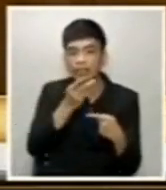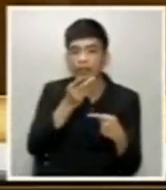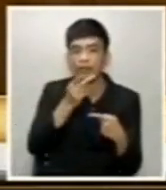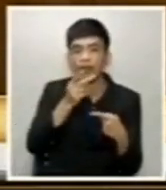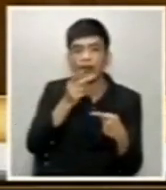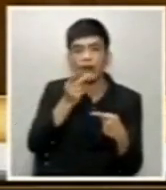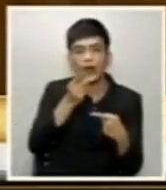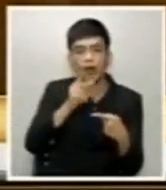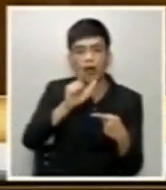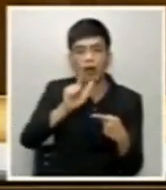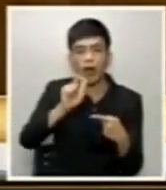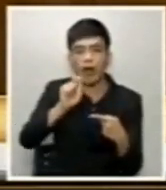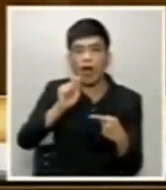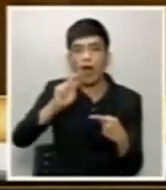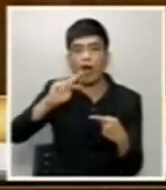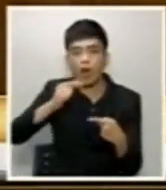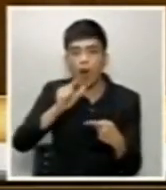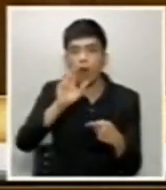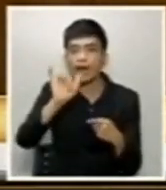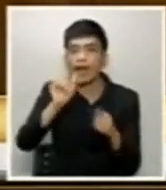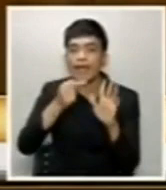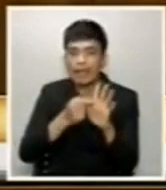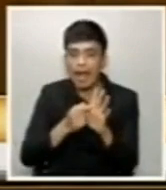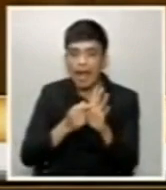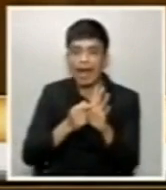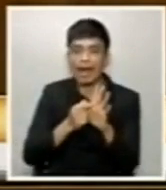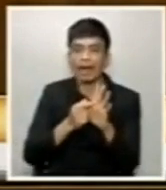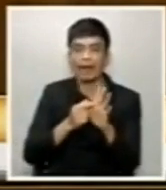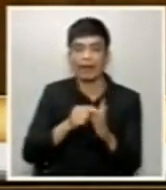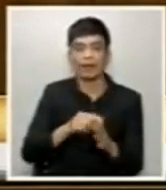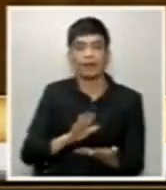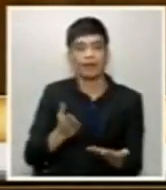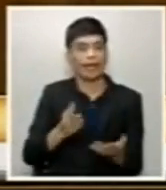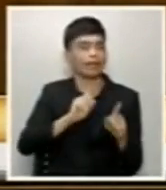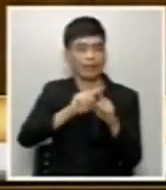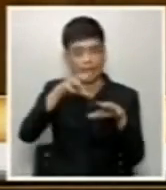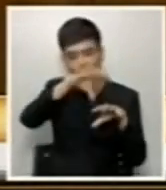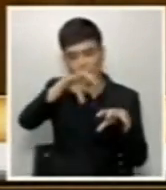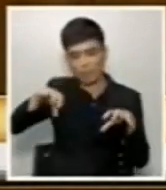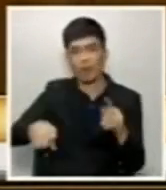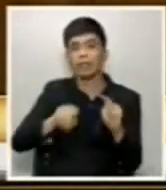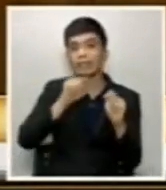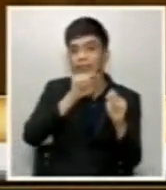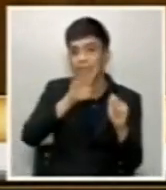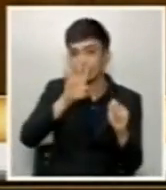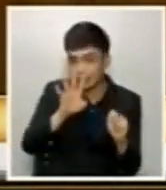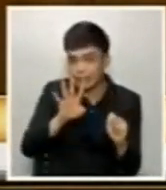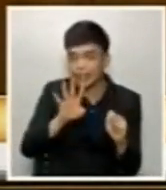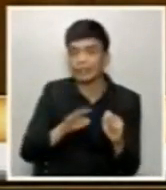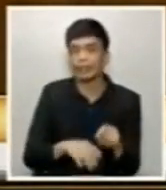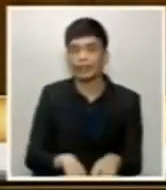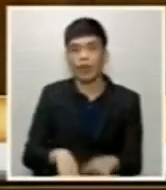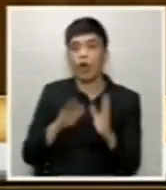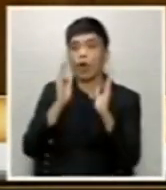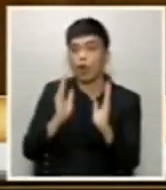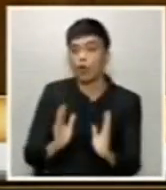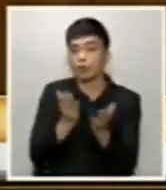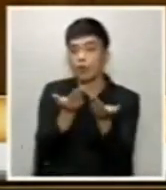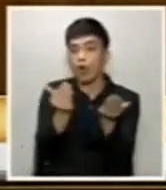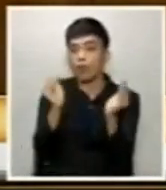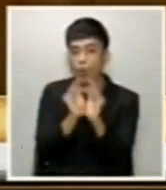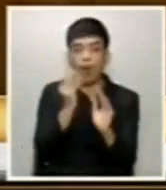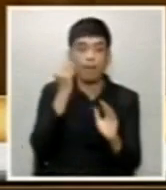านกลางและก็ตำบลอ่าวลึกน้อยซึ่งประชากรที่จะได้รับประโยชน์ตรงนี้นะครับเอาประมาณ 4,500 ครัวเรือน